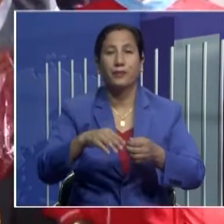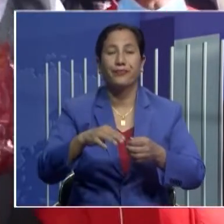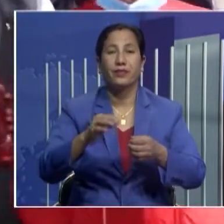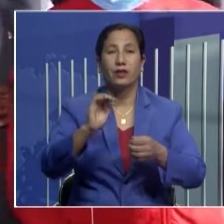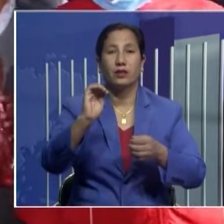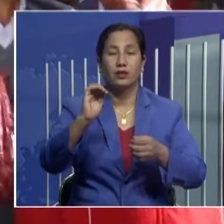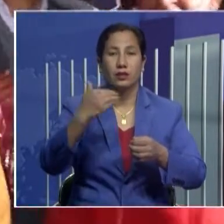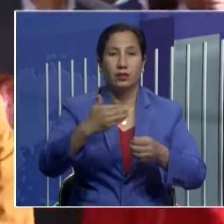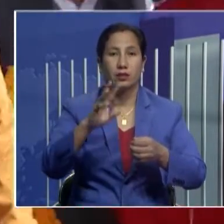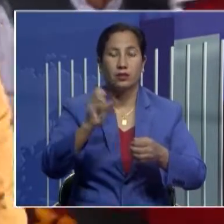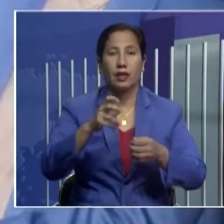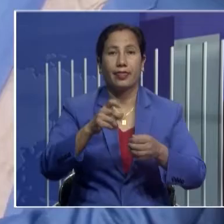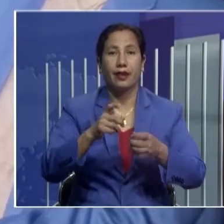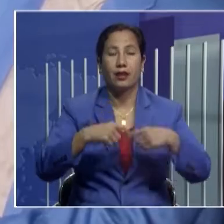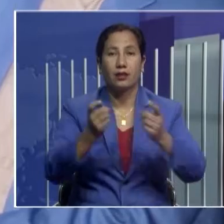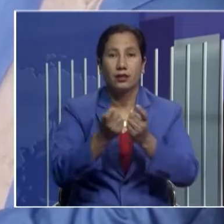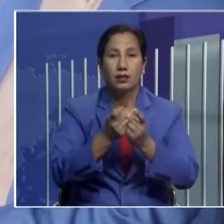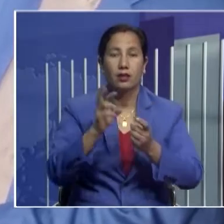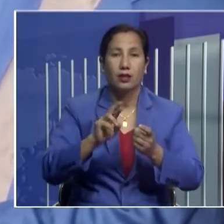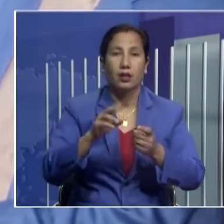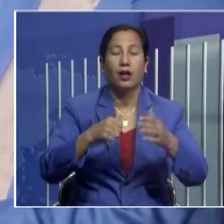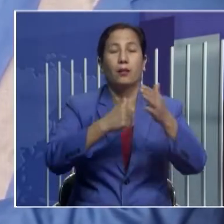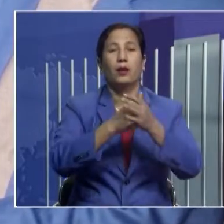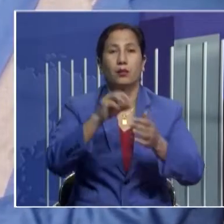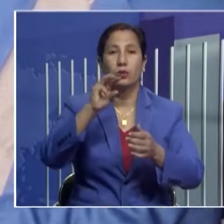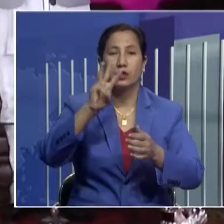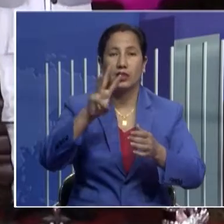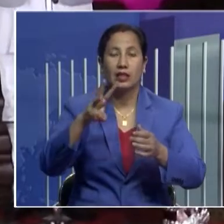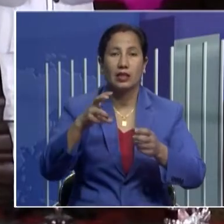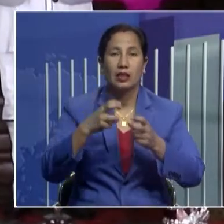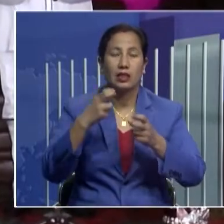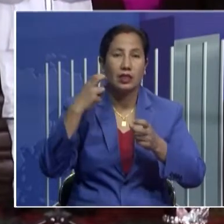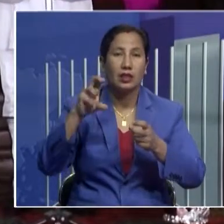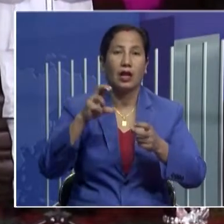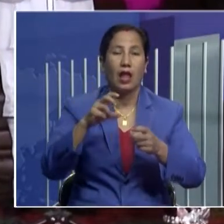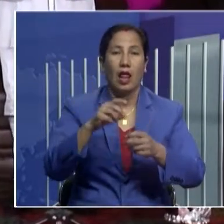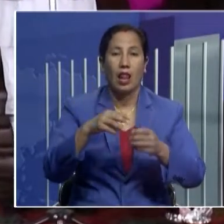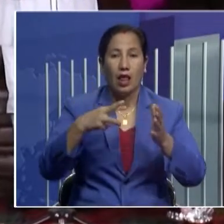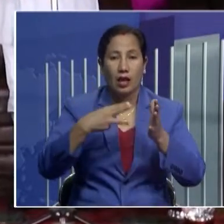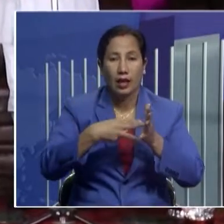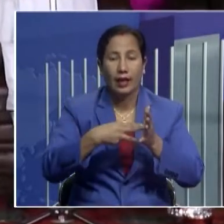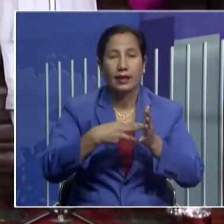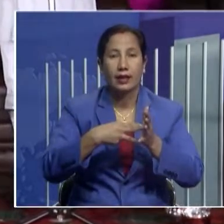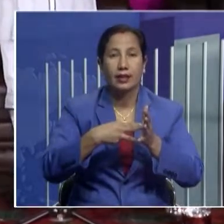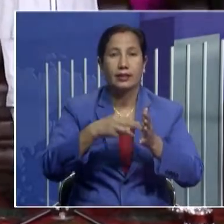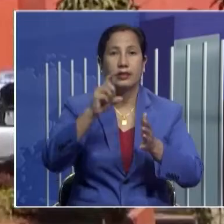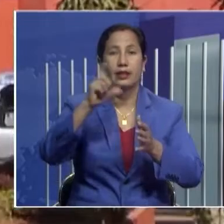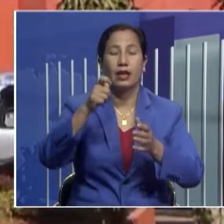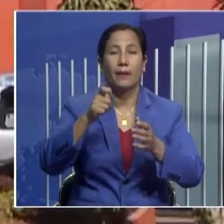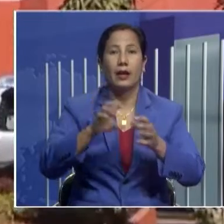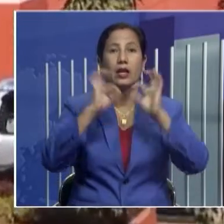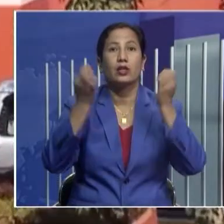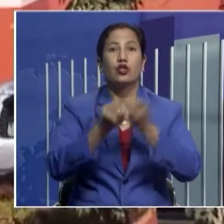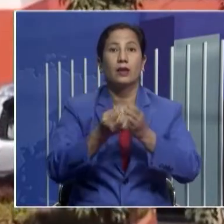सत्तारूढ गठबन्धनमा रहेका प्रमुख तीन दल नेकपा माओवादी केन्द्र, नेपाली काङ्ग्रेस र नेकपा एकीकृत समाजवादीका